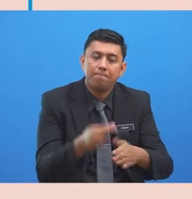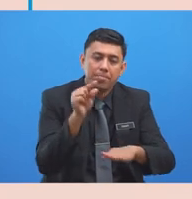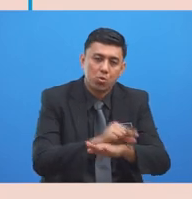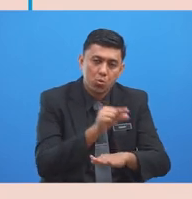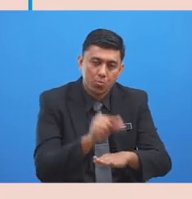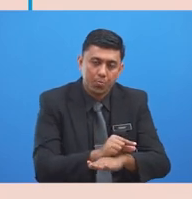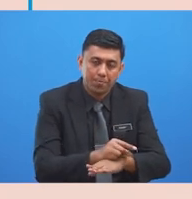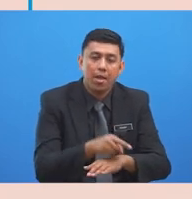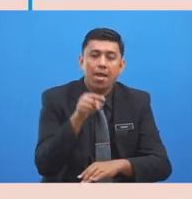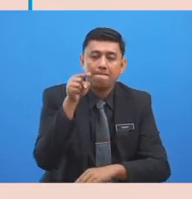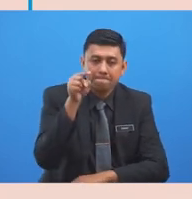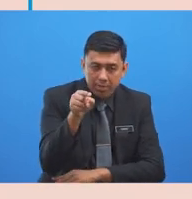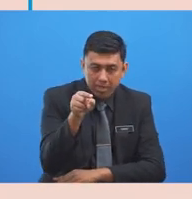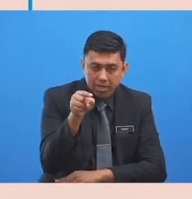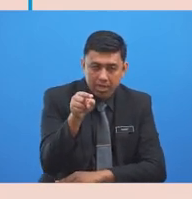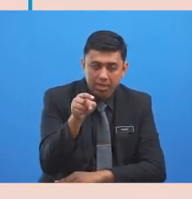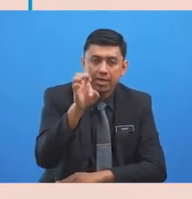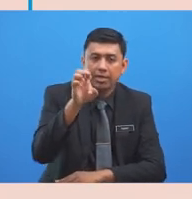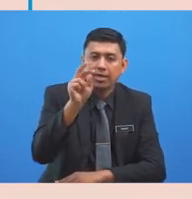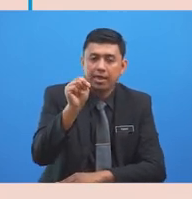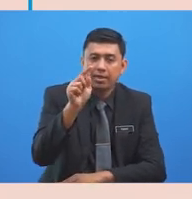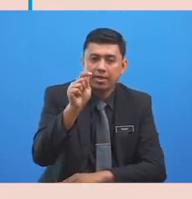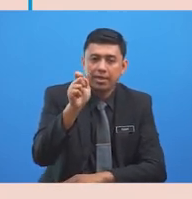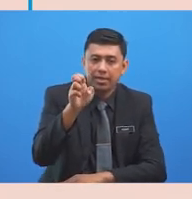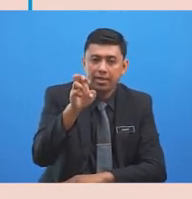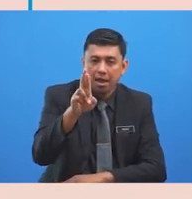pengguna menekan butang enter.